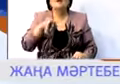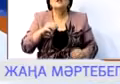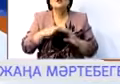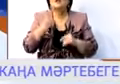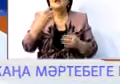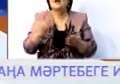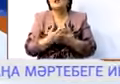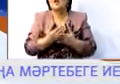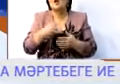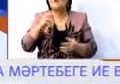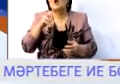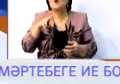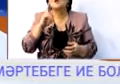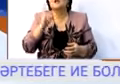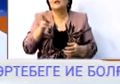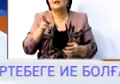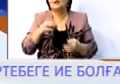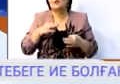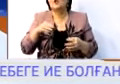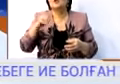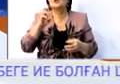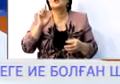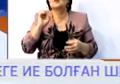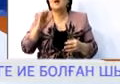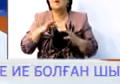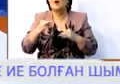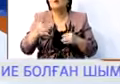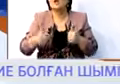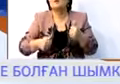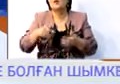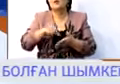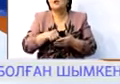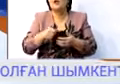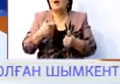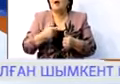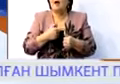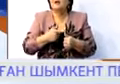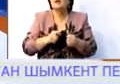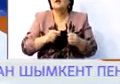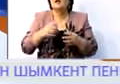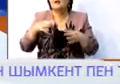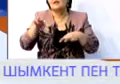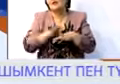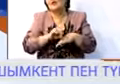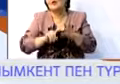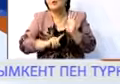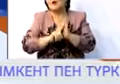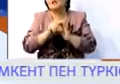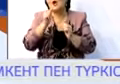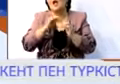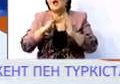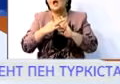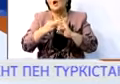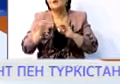ақпар. Мәуліт мерекесі аясында Түктібаев ауылында тағылымды байқау ұйымдастырылды. Ақнеке Бақыт бастау атты шарада әр ауылдан жиналған